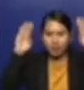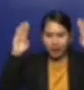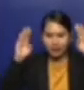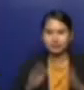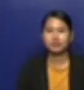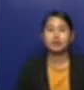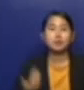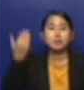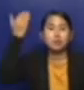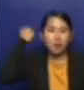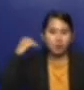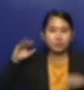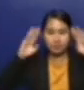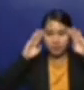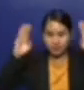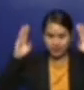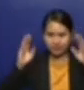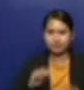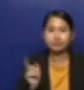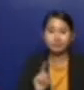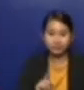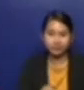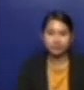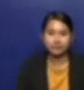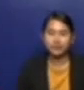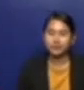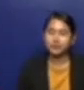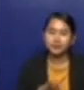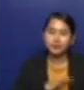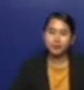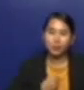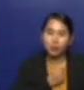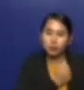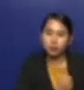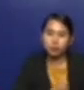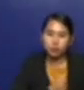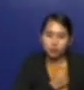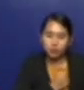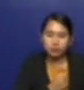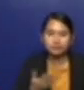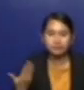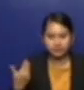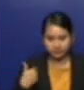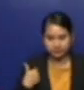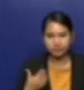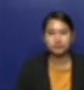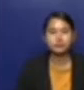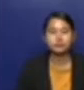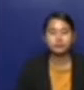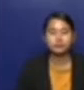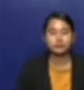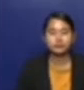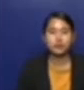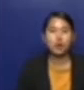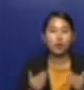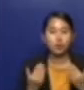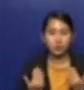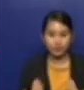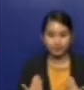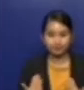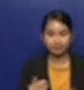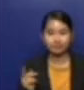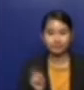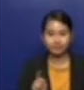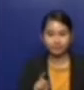ในอดีตมันสร้างความเจ็บปวดในอดีตวันนี้มัน